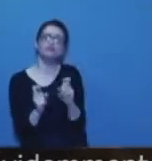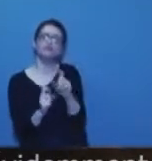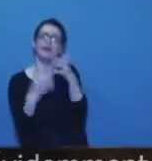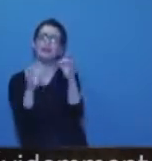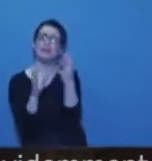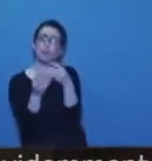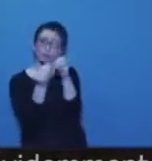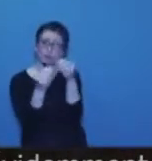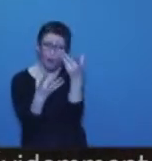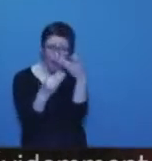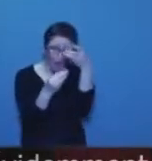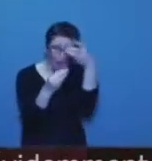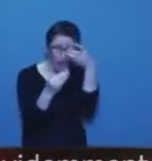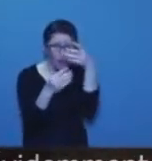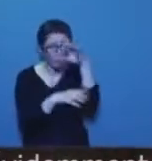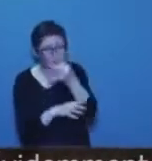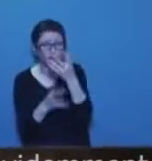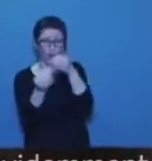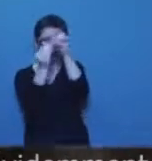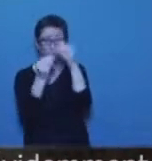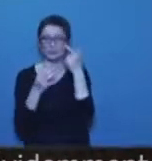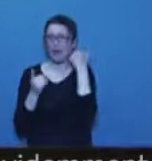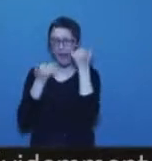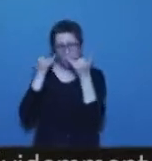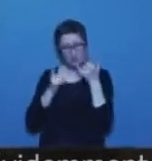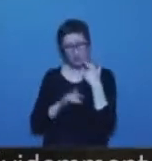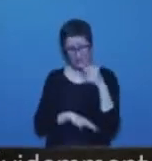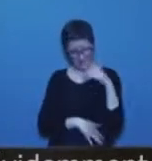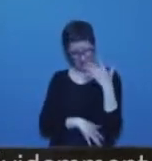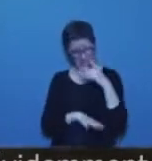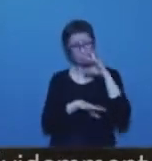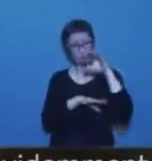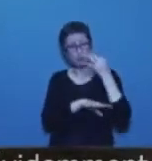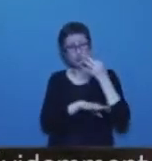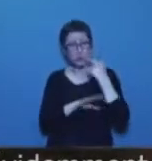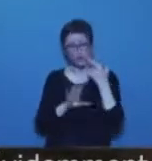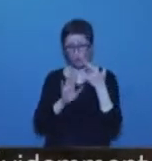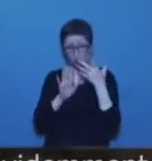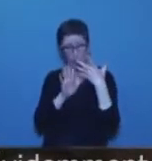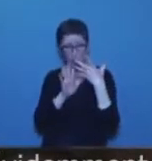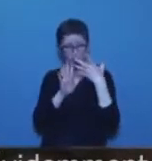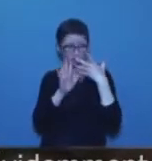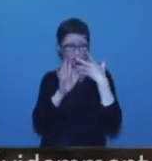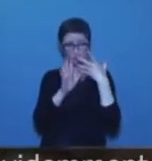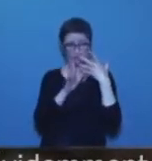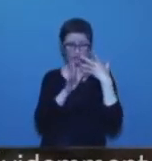ce que c'est de se faire raboter 15% sur une heure payée au SMIC.